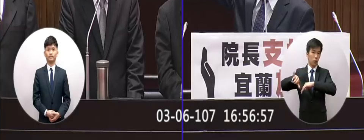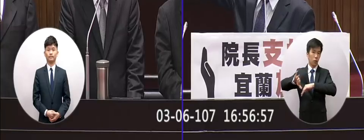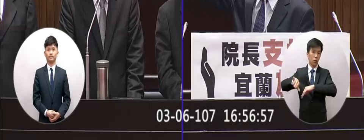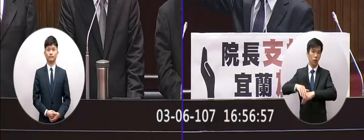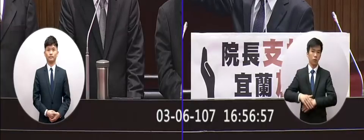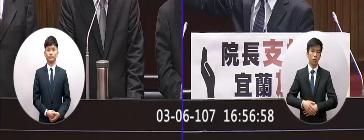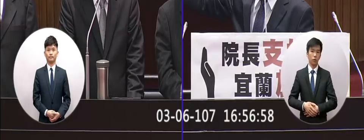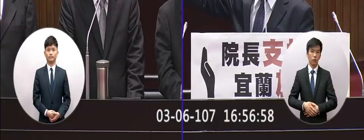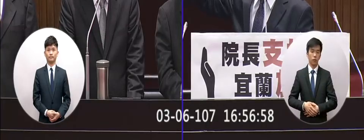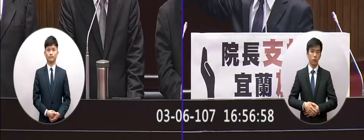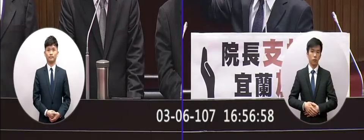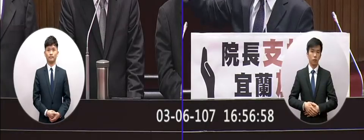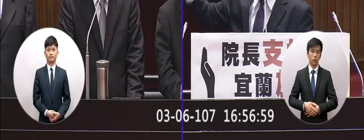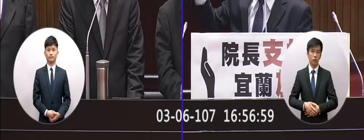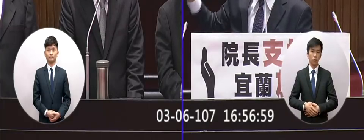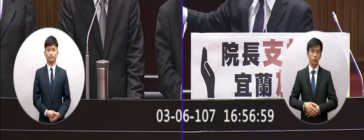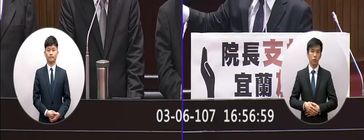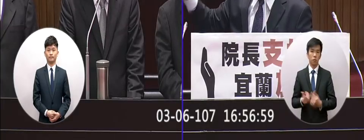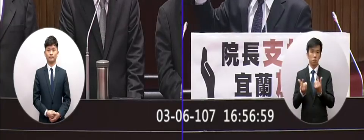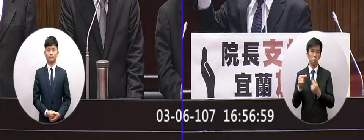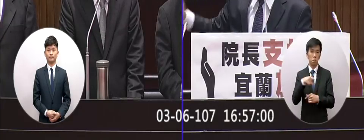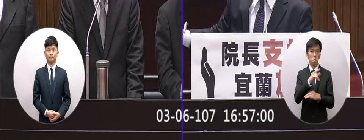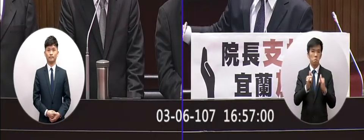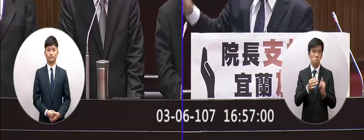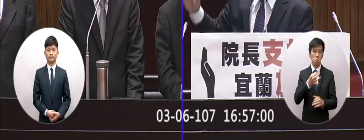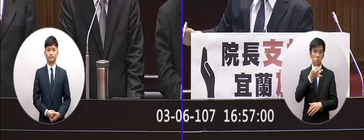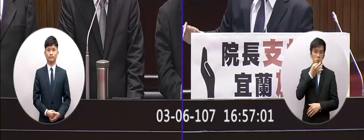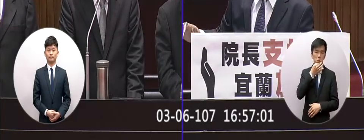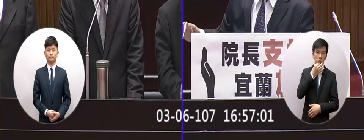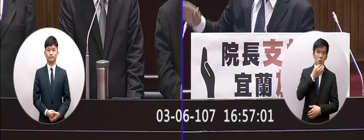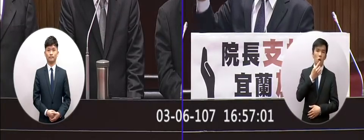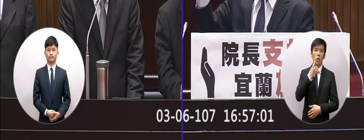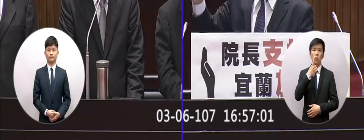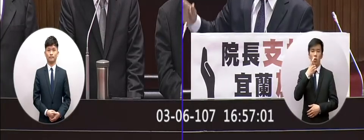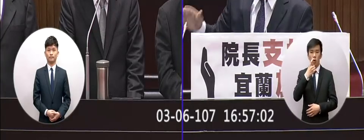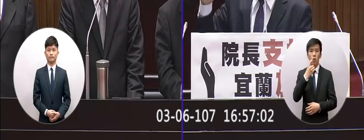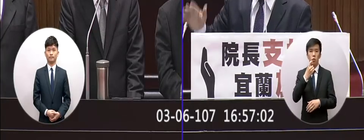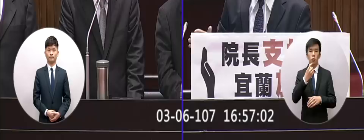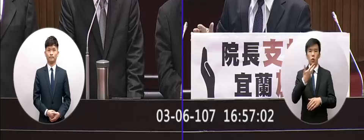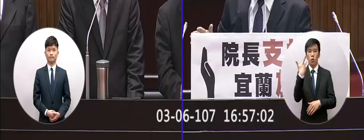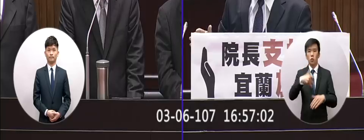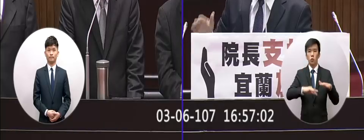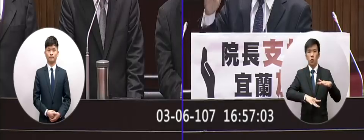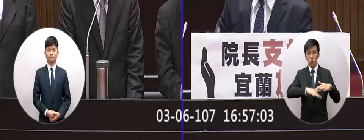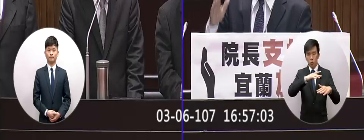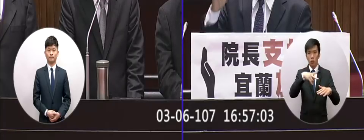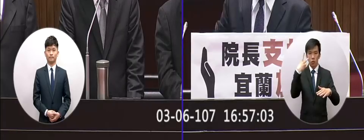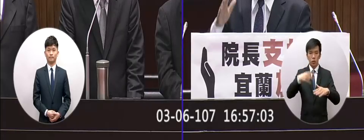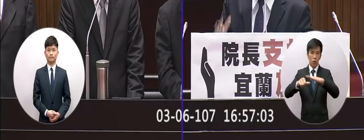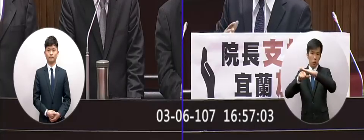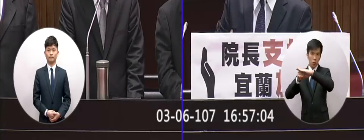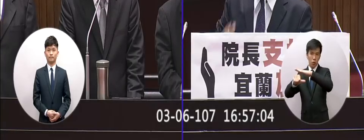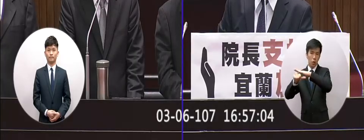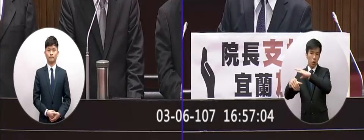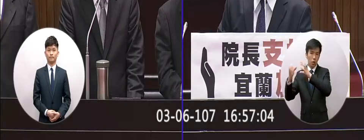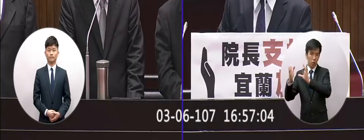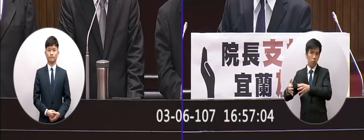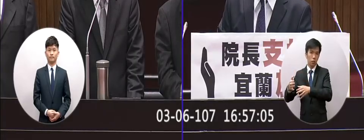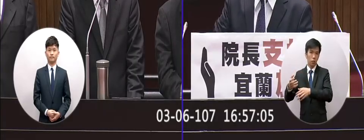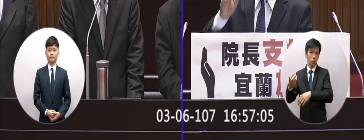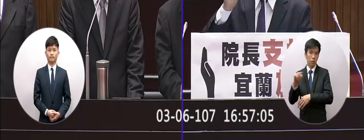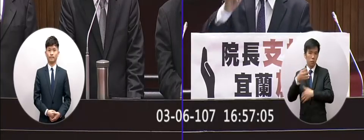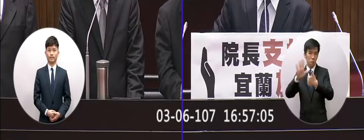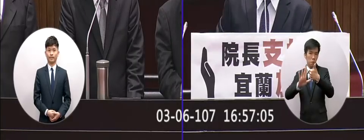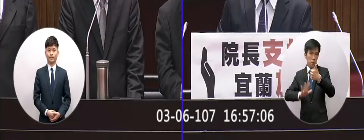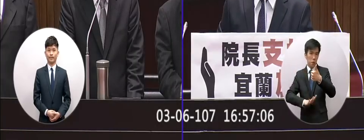以大家担心对翡翠水库会不会跟国道五号新建的时候造成翡翠水库的水质的影